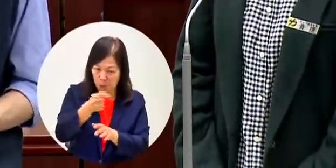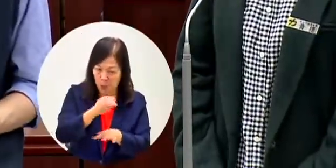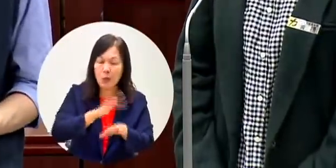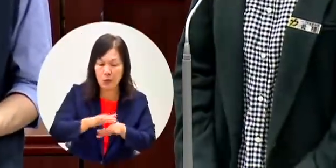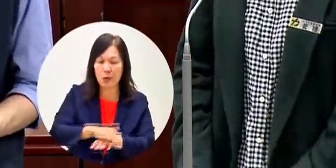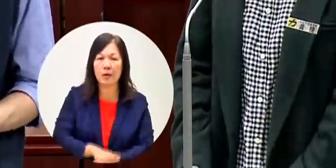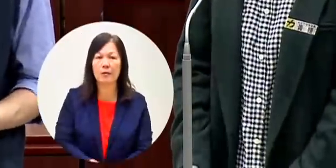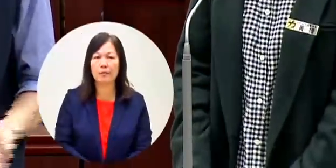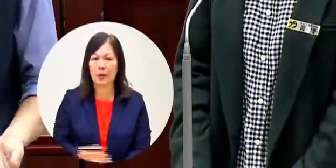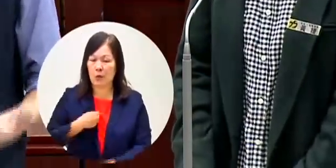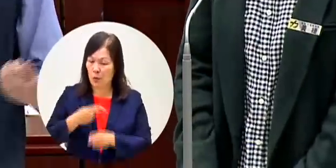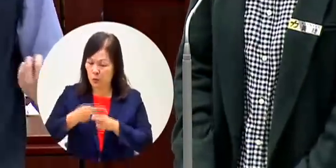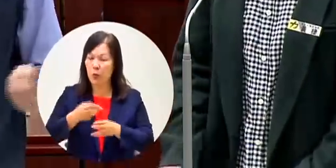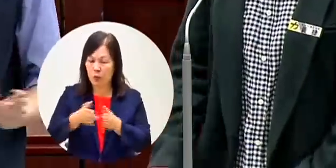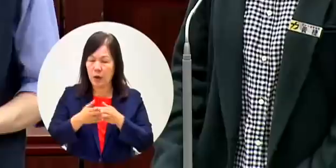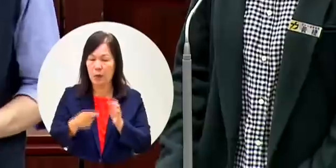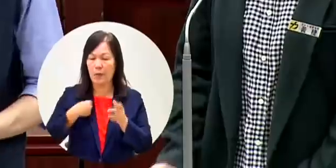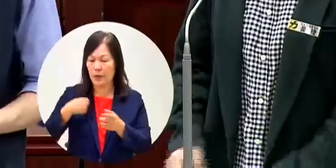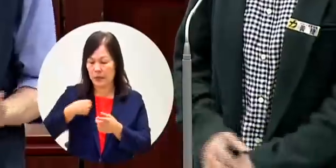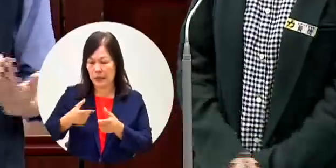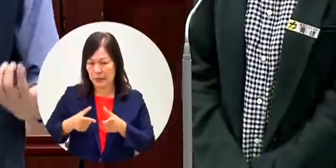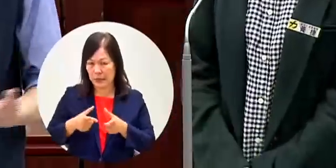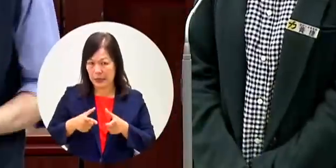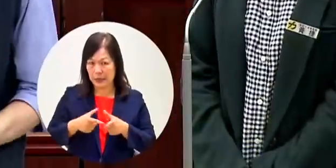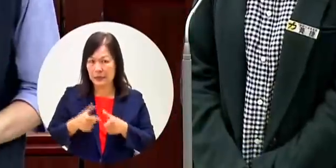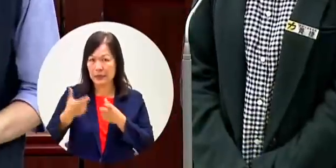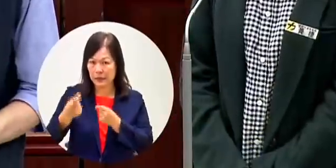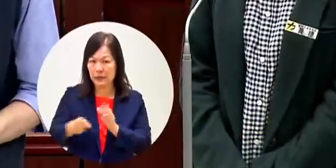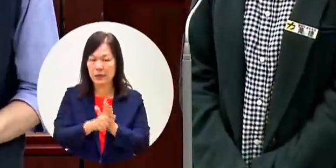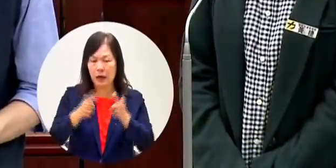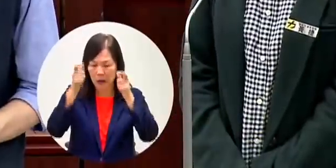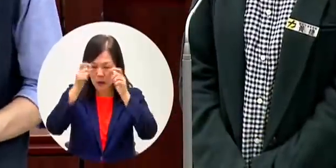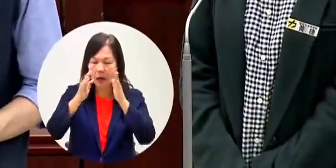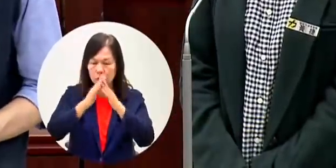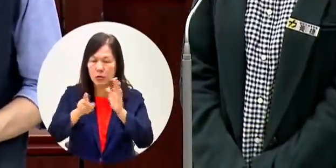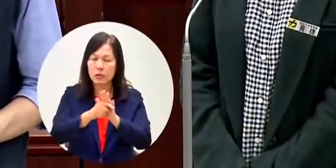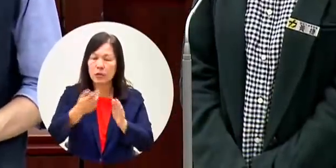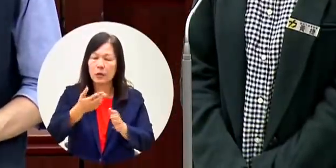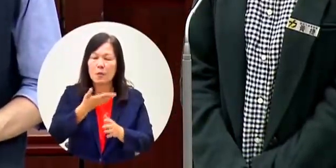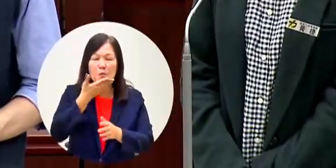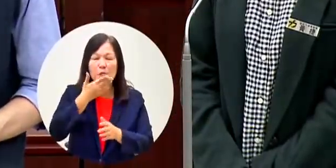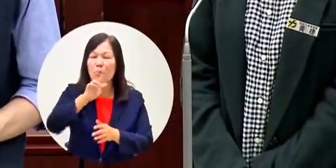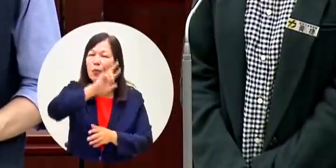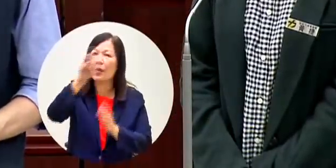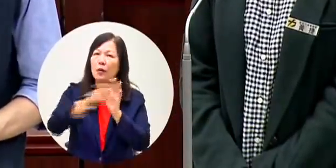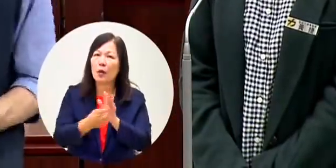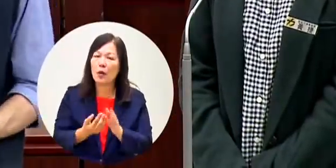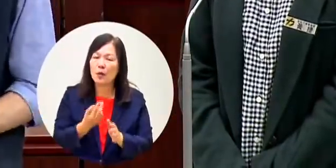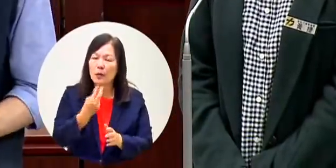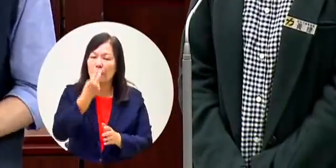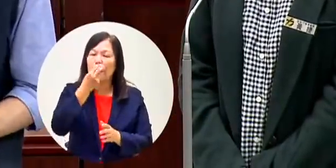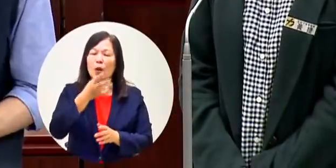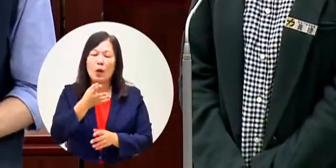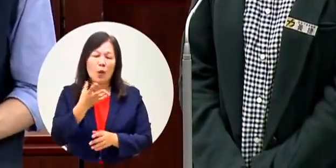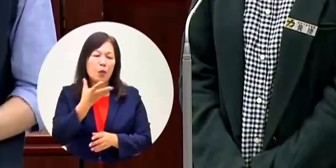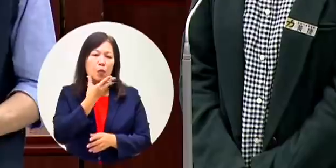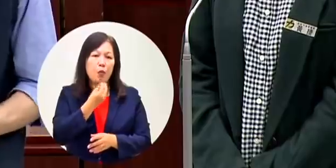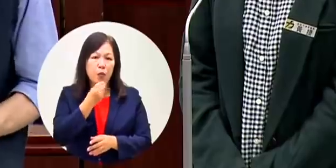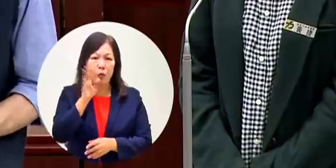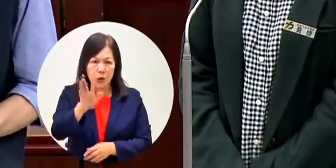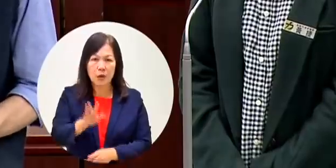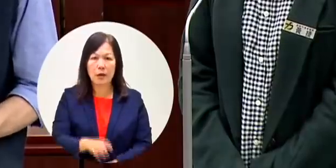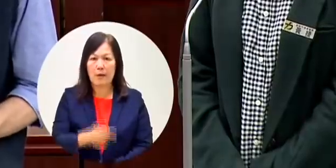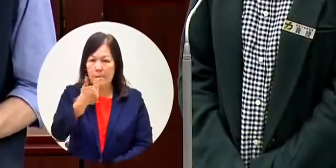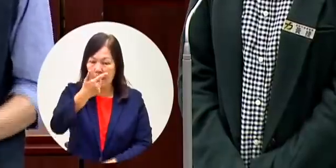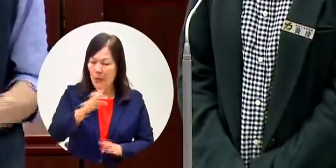样的。都希望高雄可以一个蓝天新鲜的空气重新出现，一定会越来越好。那给我们一点点时间，我们